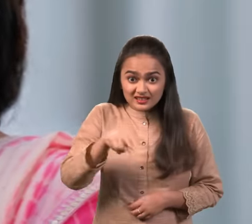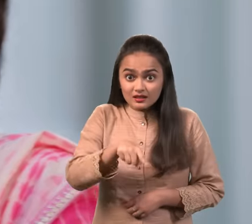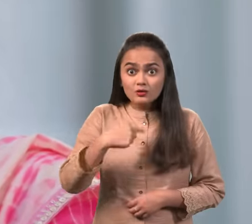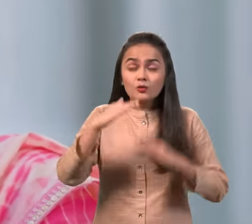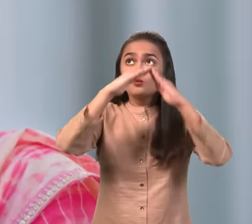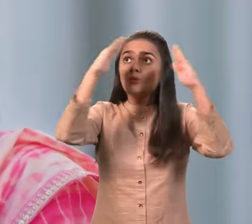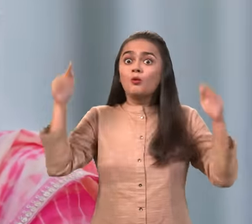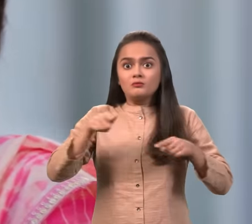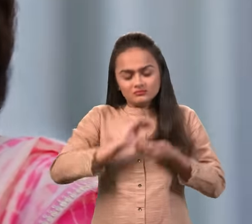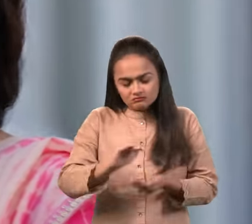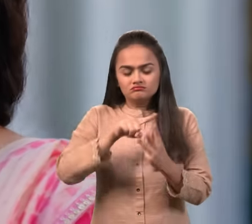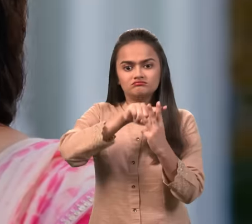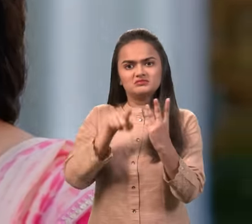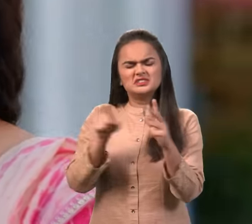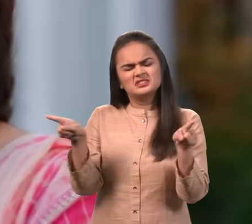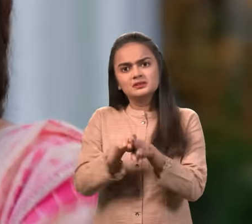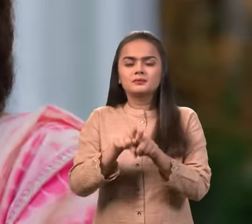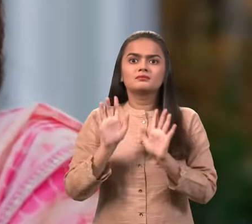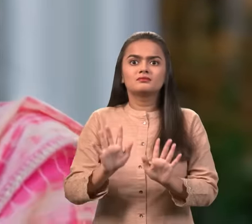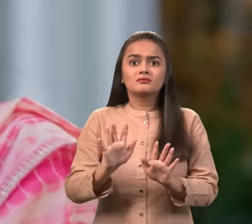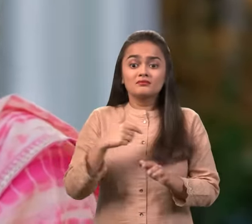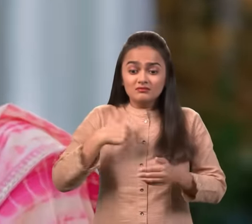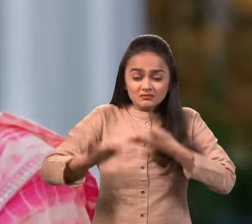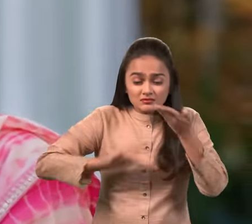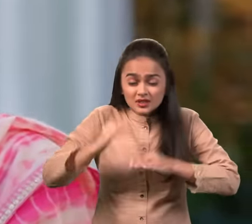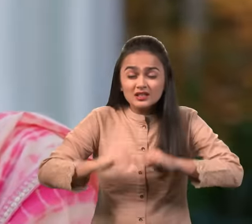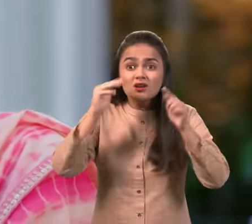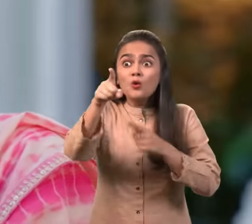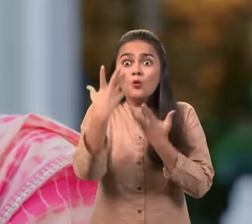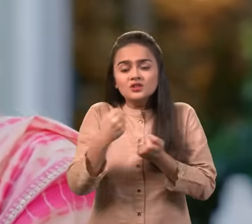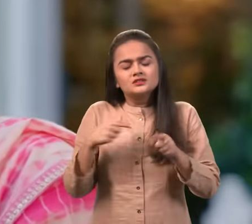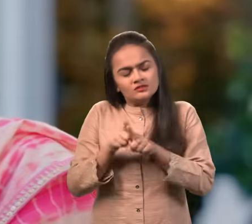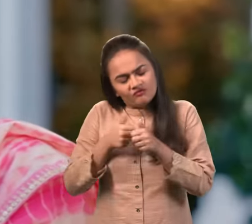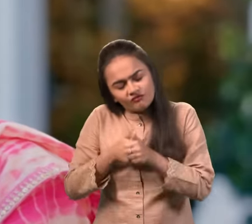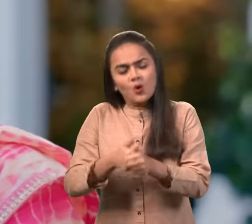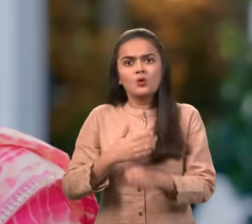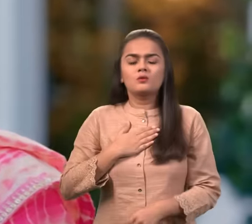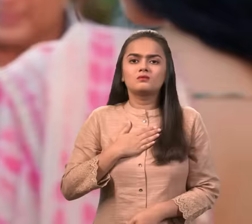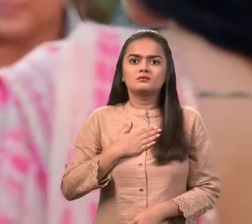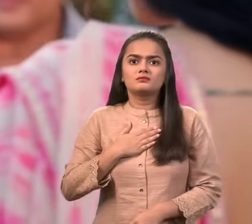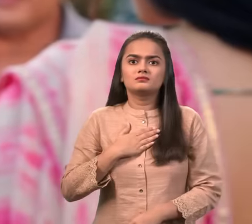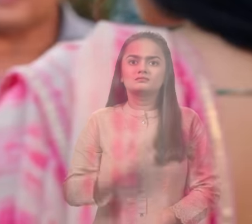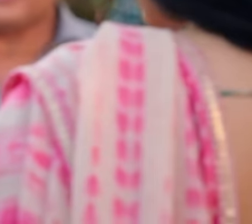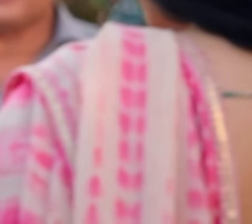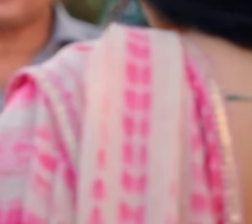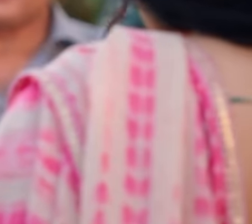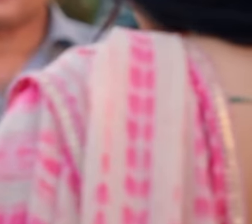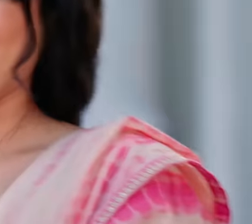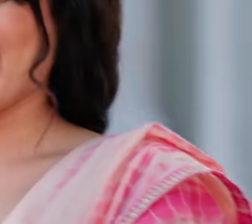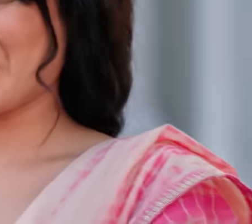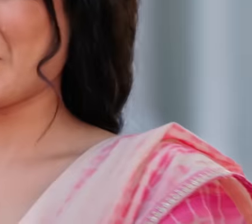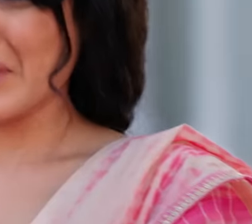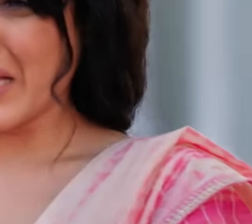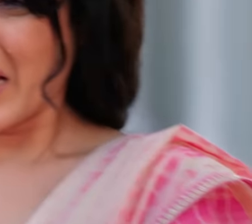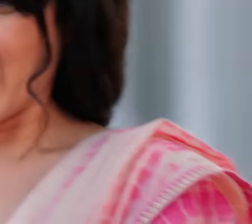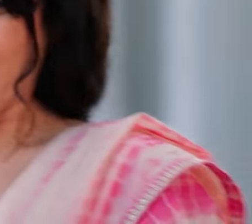ये तीनों इस घर के बच्चे हैं, उन्हें वैसे ही परवरिश दूंगी जैसे तू चाहती है।